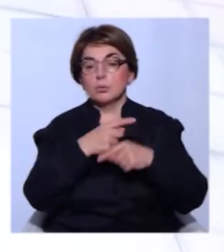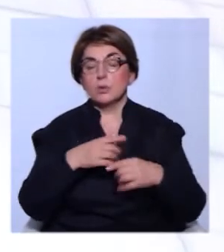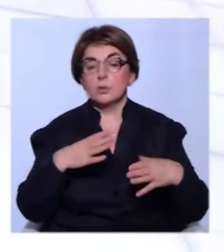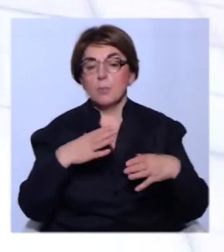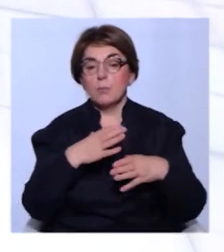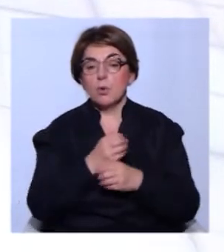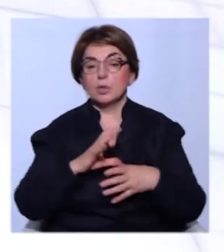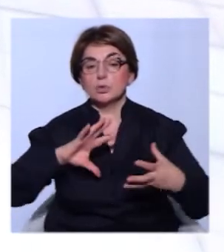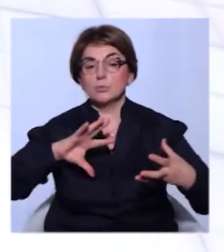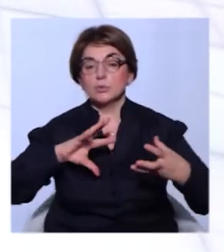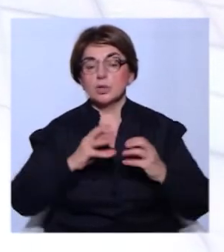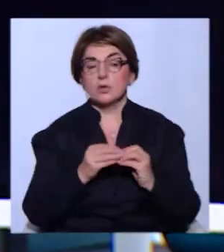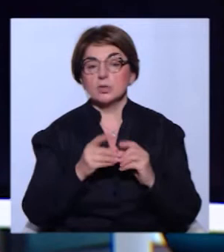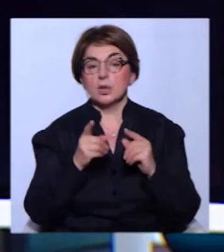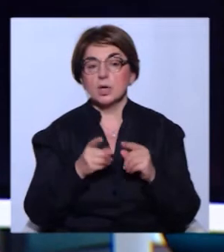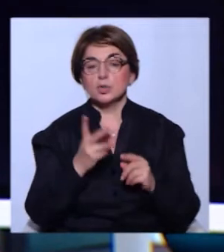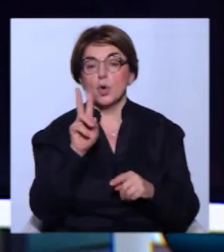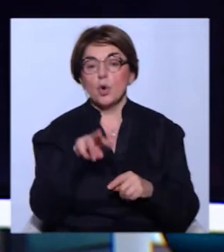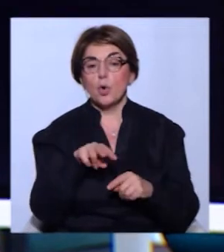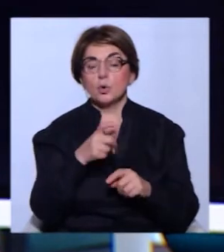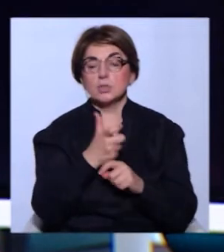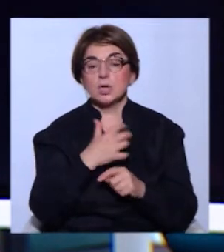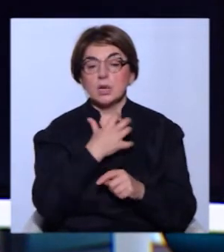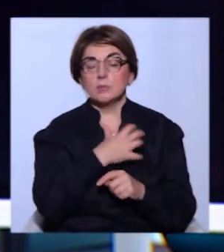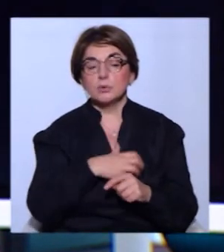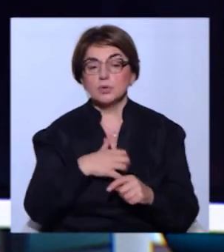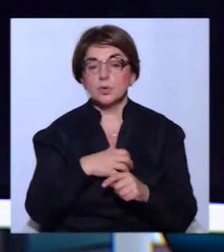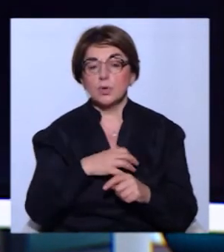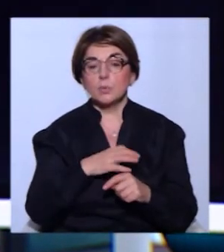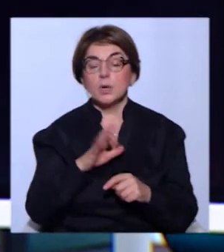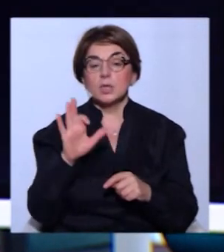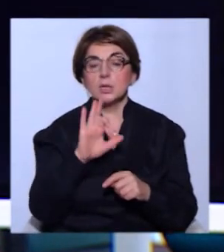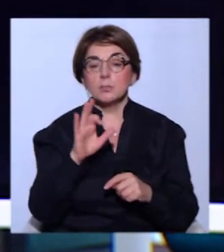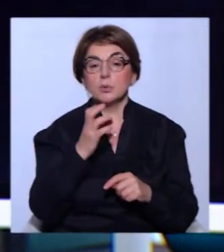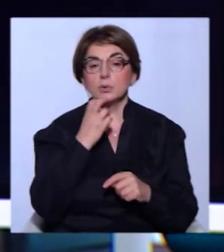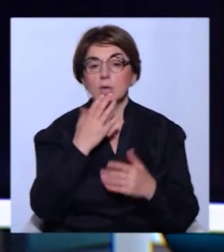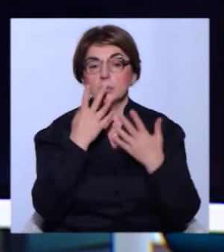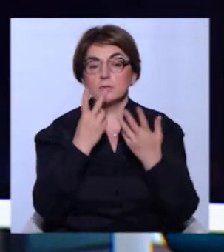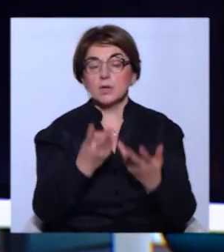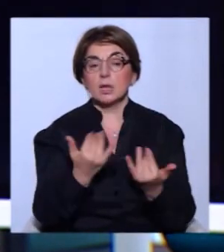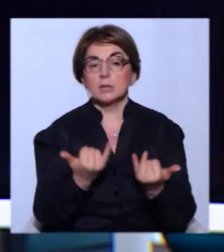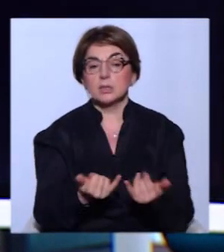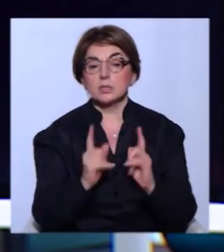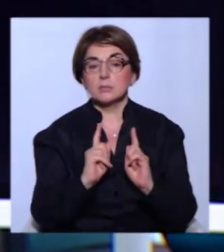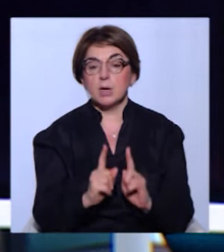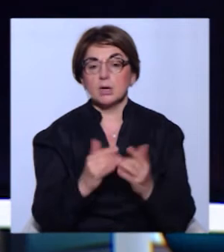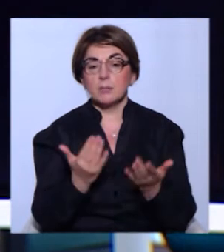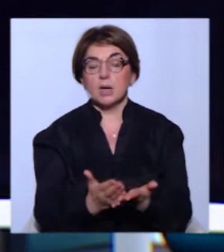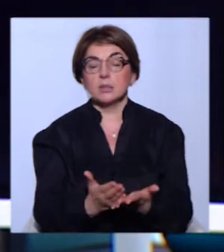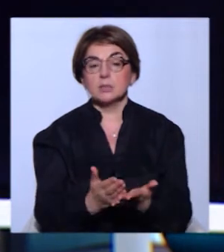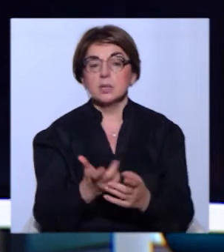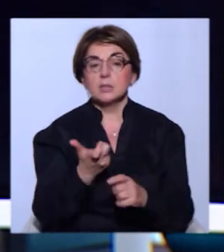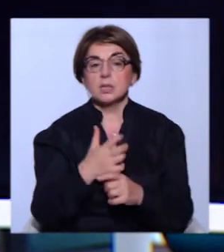მოკლედ, რომ შევაჯამოთ, ეს ორი ძალიან მნიშვნელოვანი ელემენტი განვიხილეთ ჩვენ დღეს, მაგრამ რა თქმა უნდა,